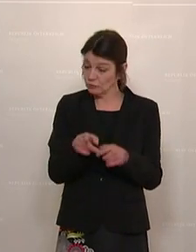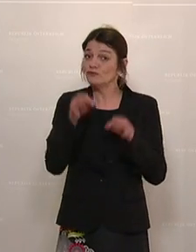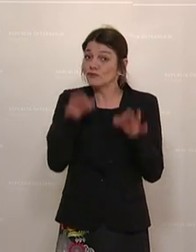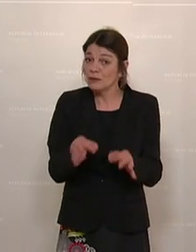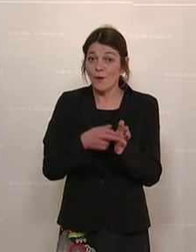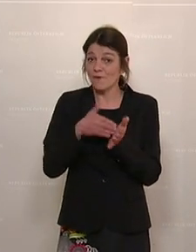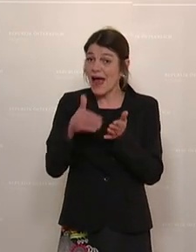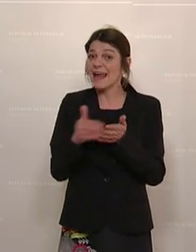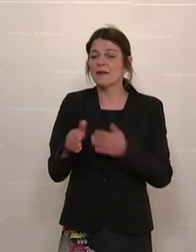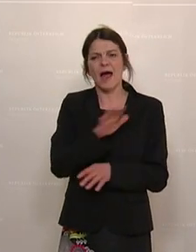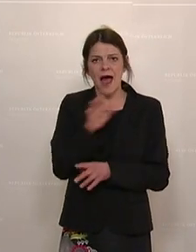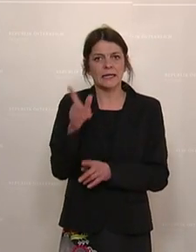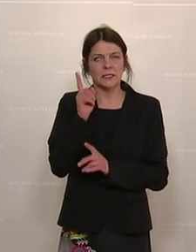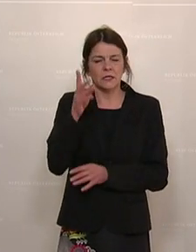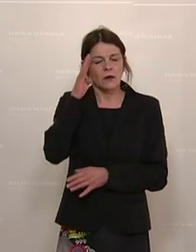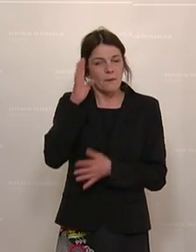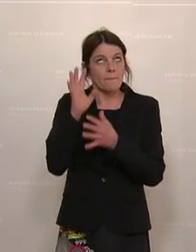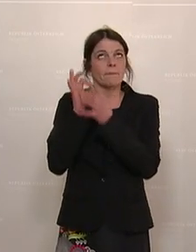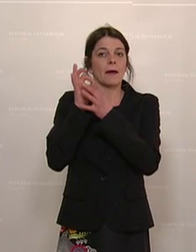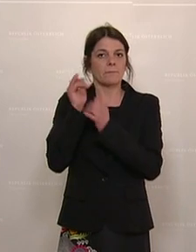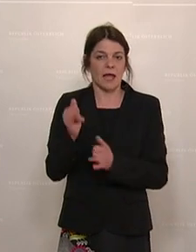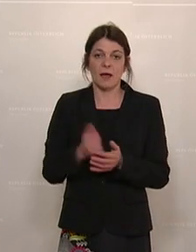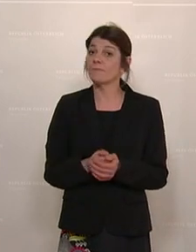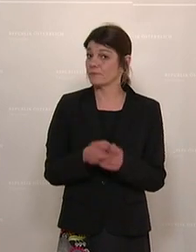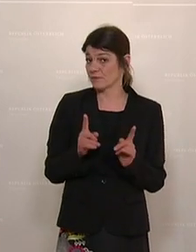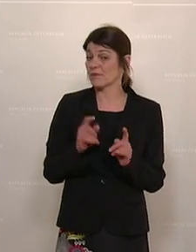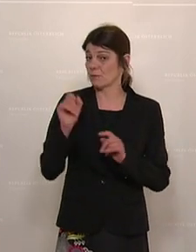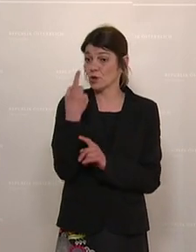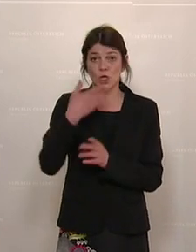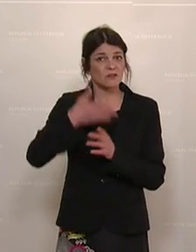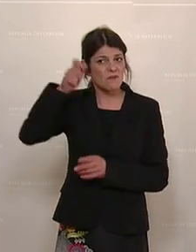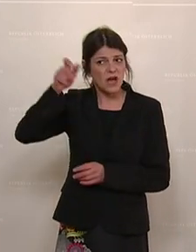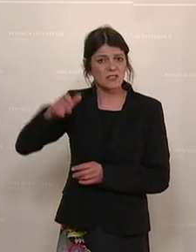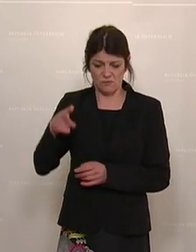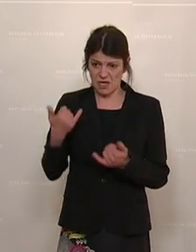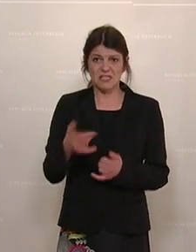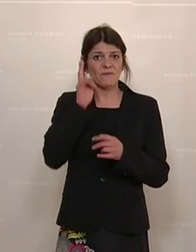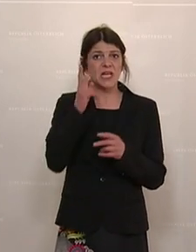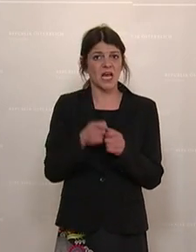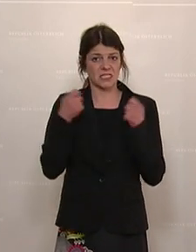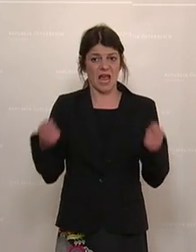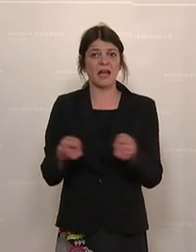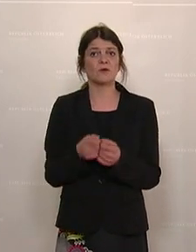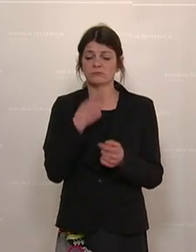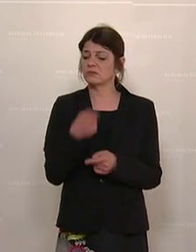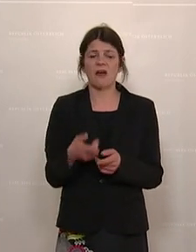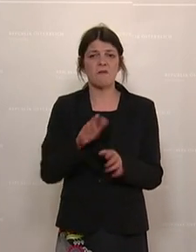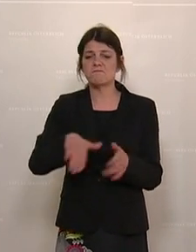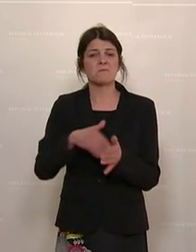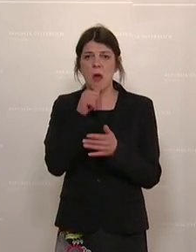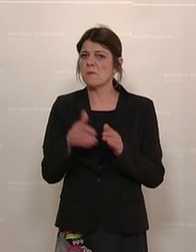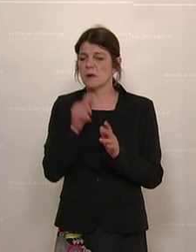ist und die sich alle zu herzen nehmen sollten insbesondere jene die im moment die wiener zeitung zu grabe tragen